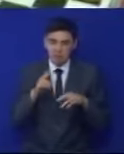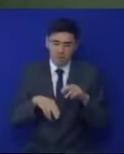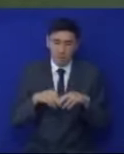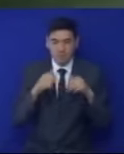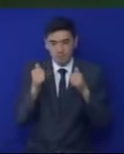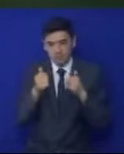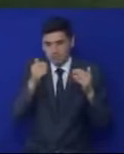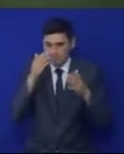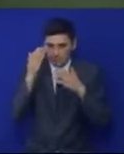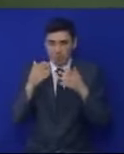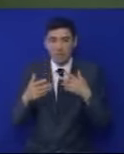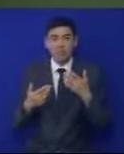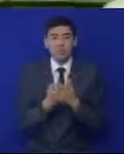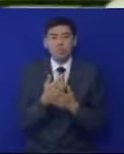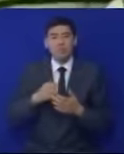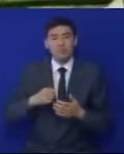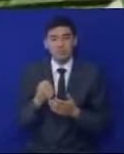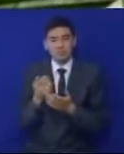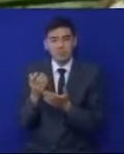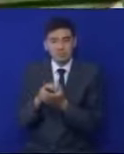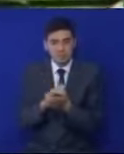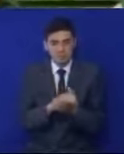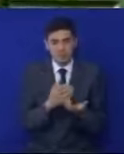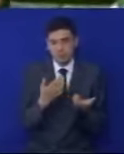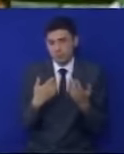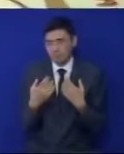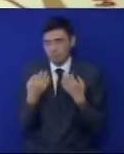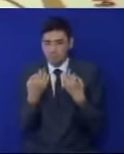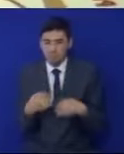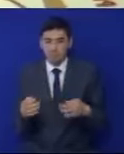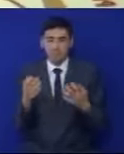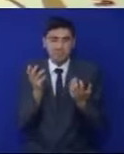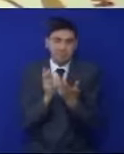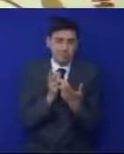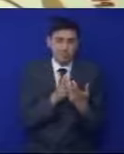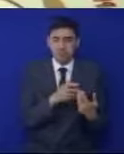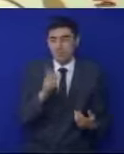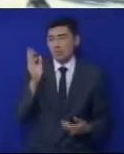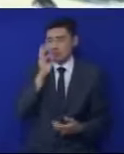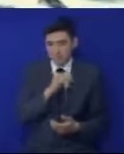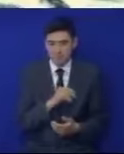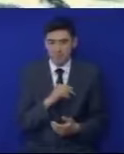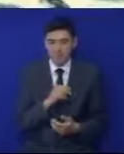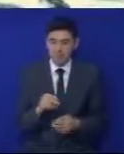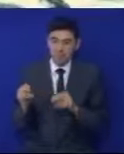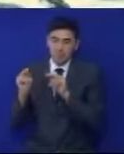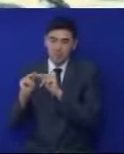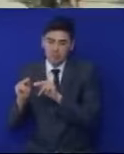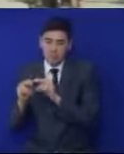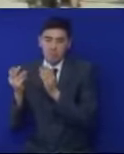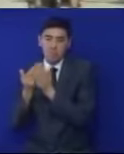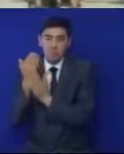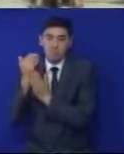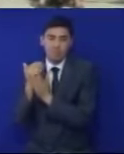толады. Жаңа достар тауып, ортада өздерін еркін ұстауға үйренеді. Тіл табысып, жан-жақты дамытады. Педагогтар арнайы